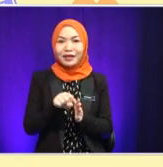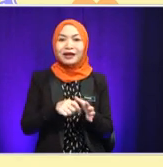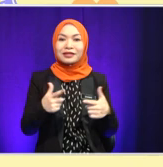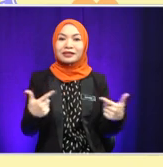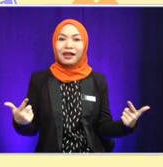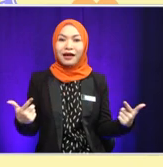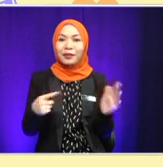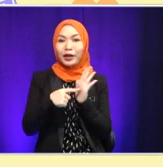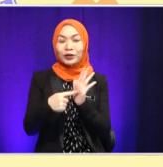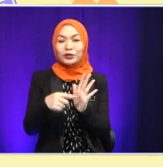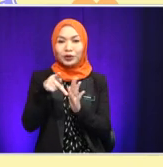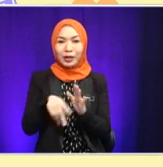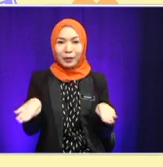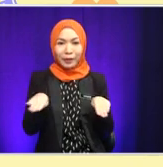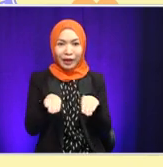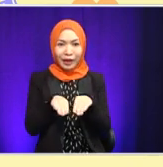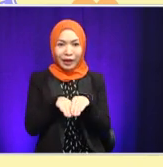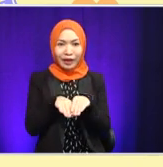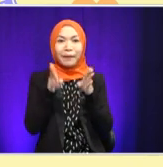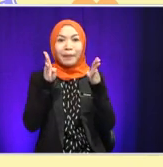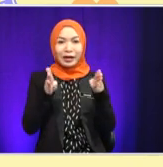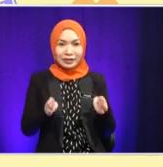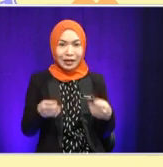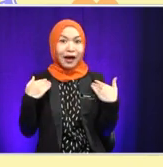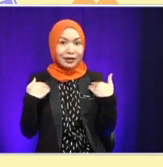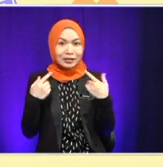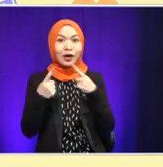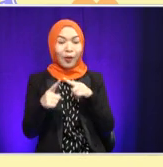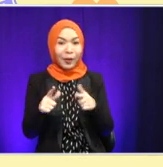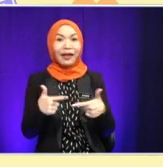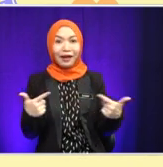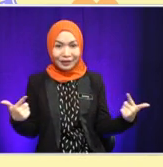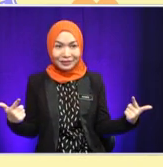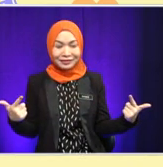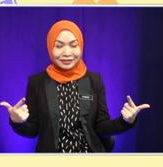menunjukan berbagai kaum dan ada ucapan lain